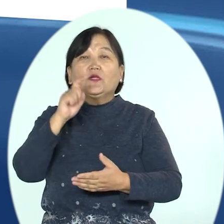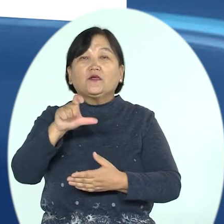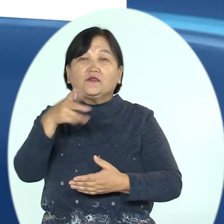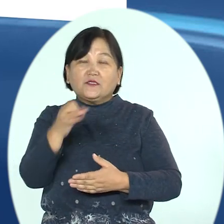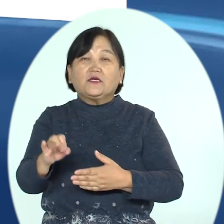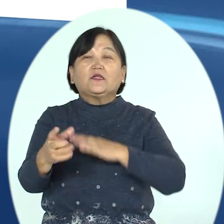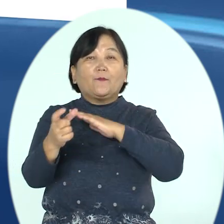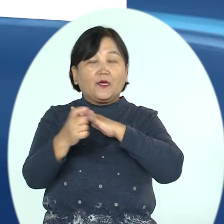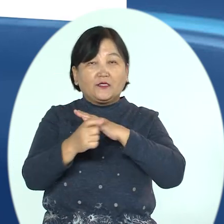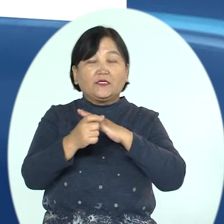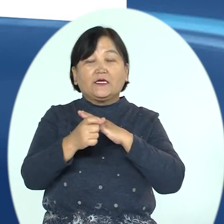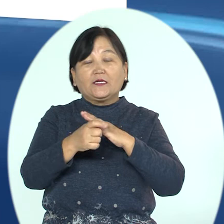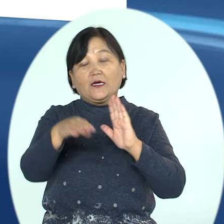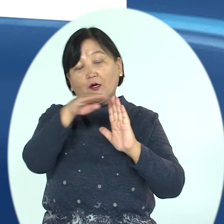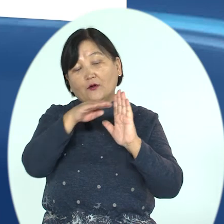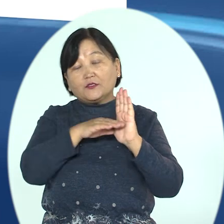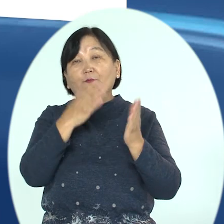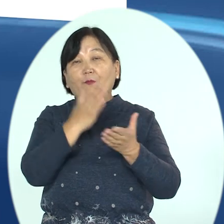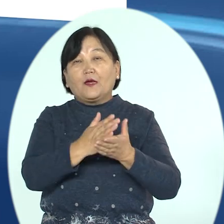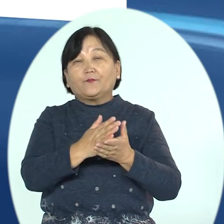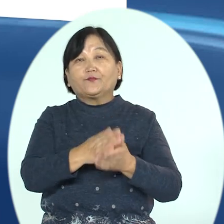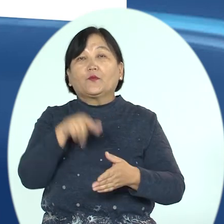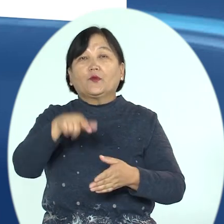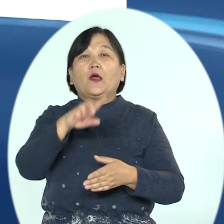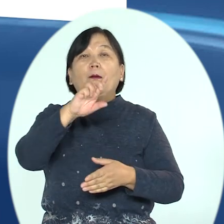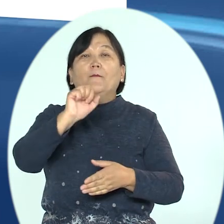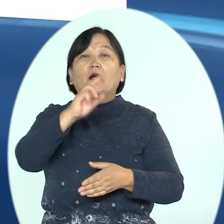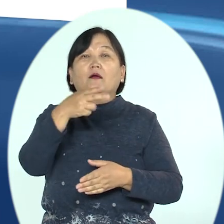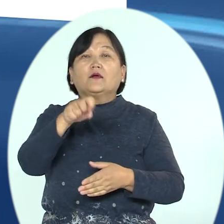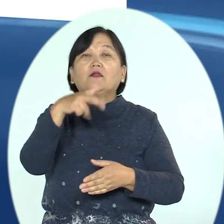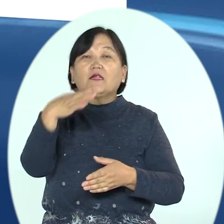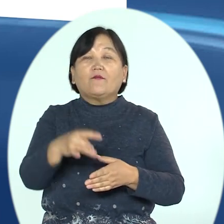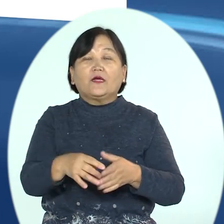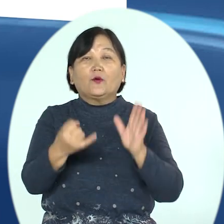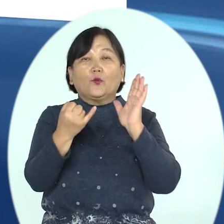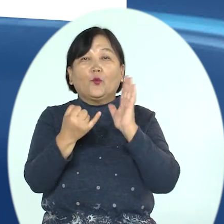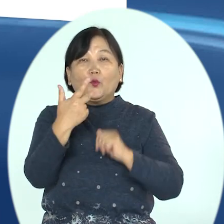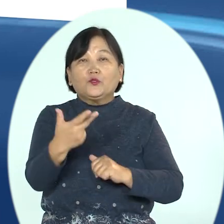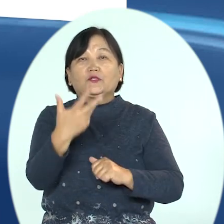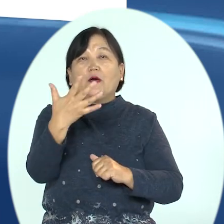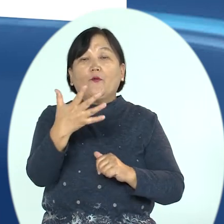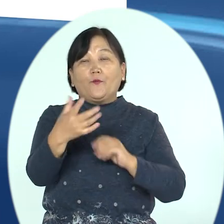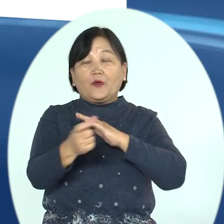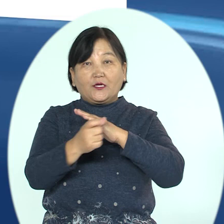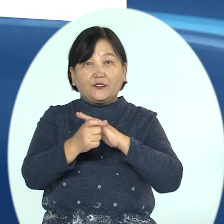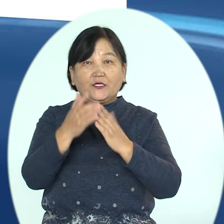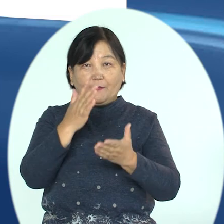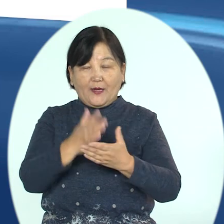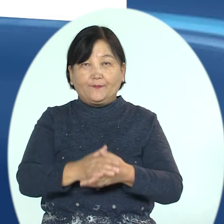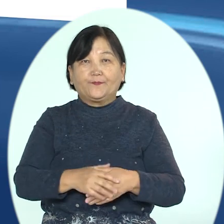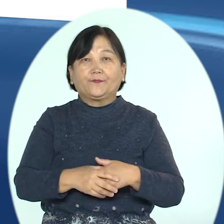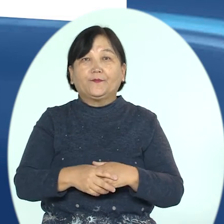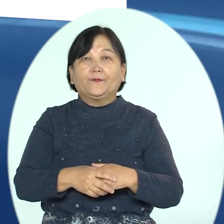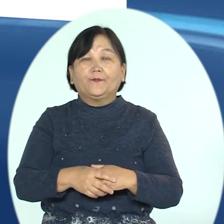бас тогтоож өгсөн байж байгаа. Энд нь бол бакалаврын зэргийн 35 мэрэгжил байж байгаа. За энэнд бол